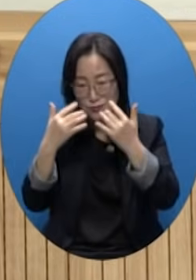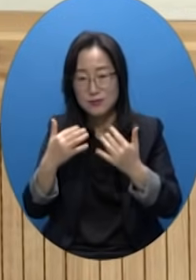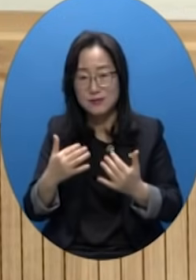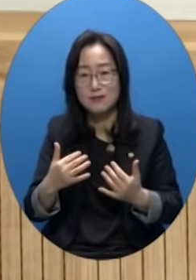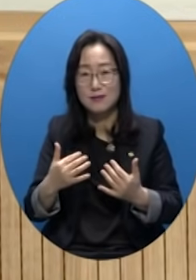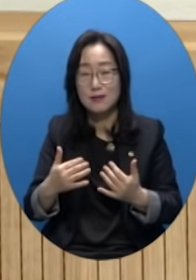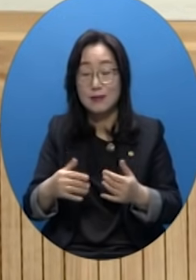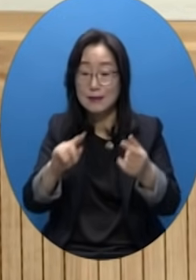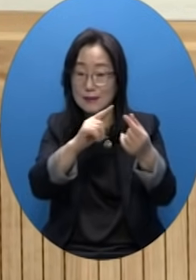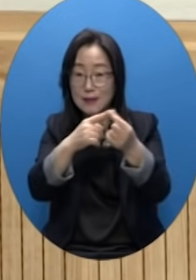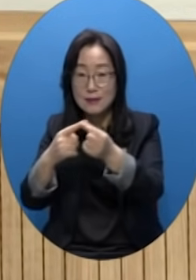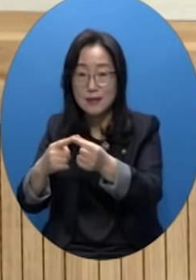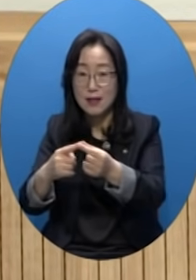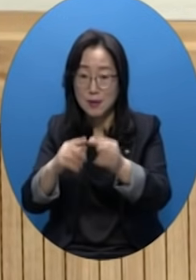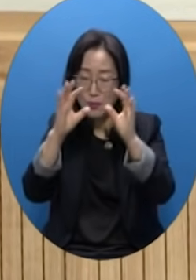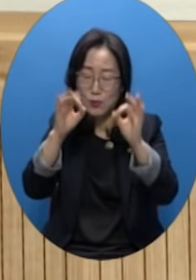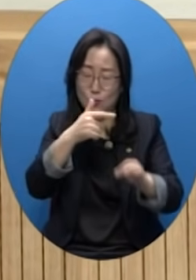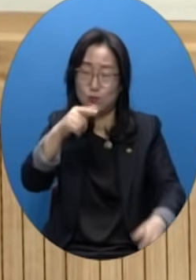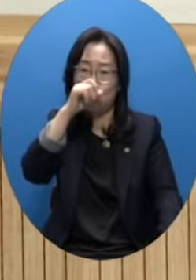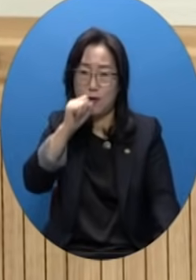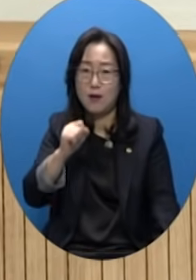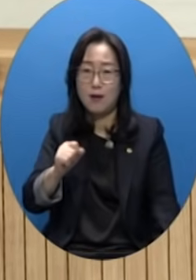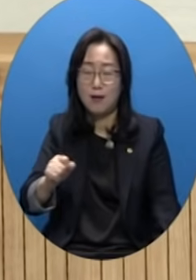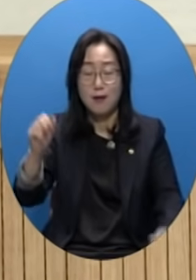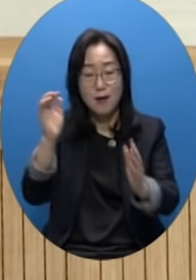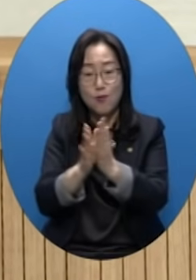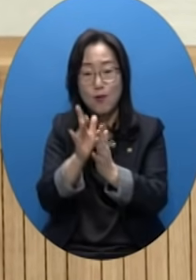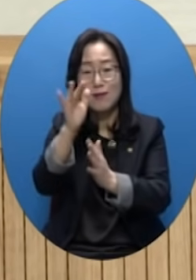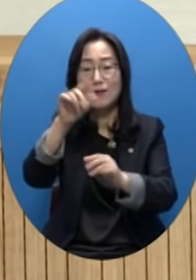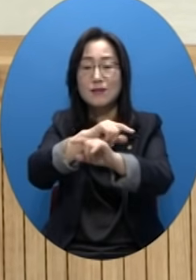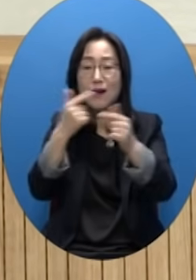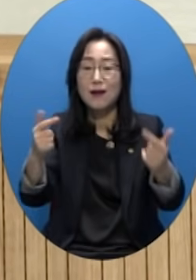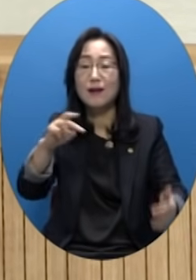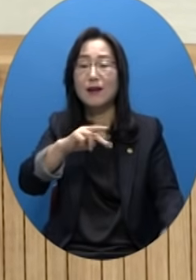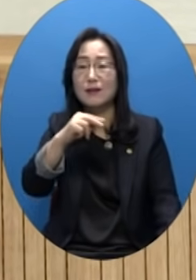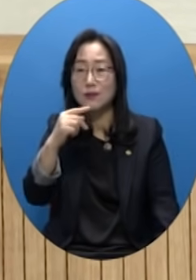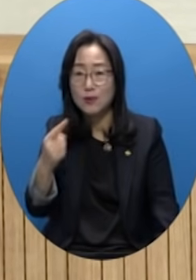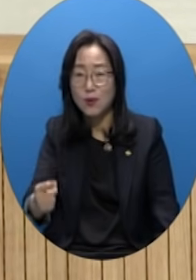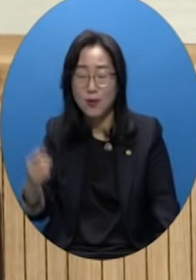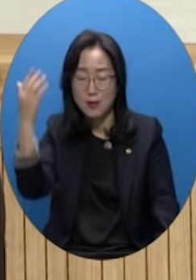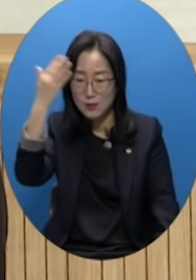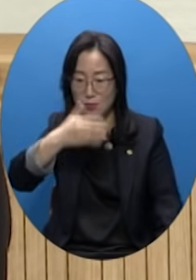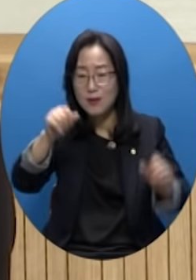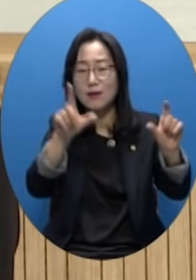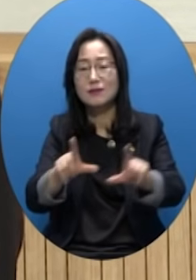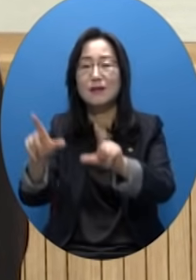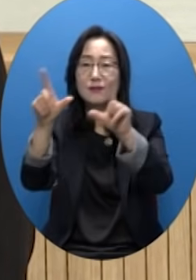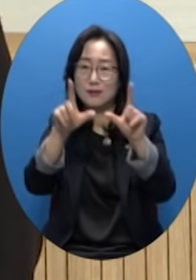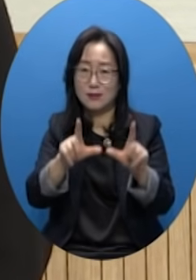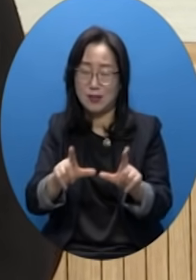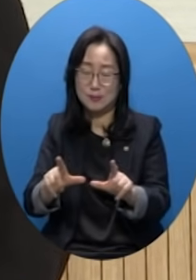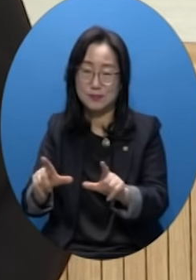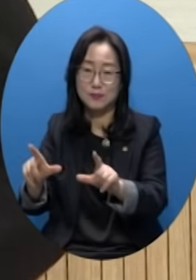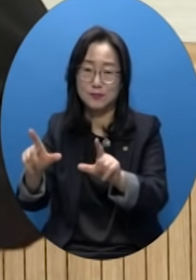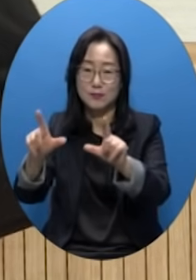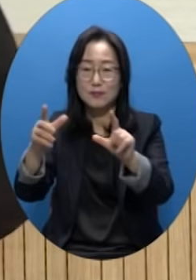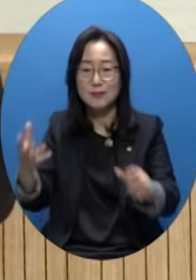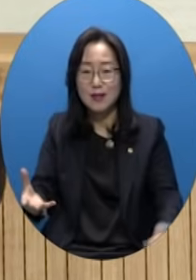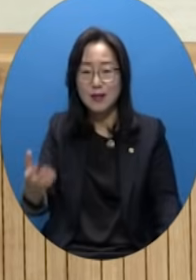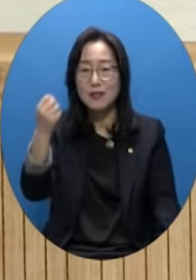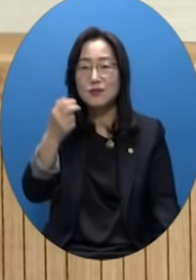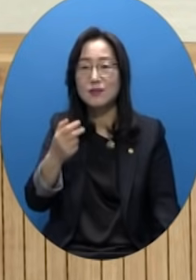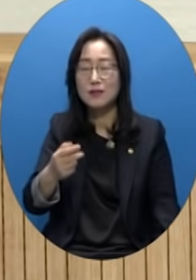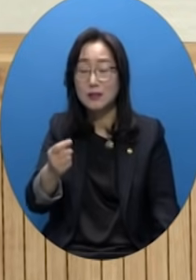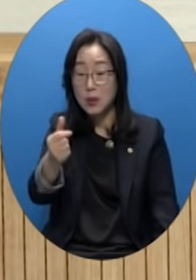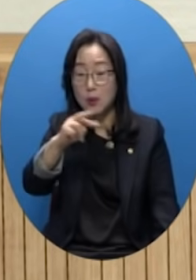가사가 참 분으로 씁니다 화려하지 않아도 정결하게 사는 삶 1 가진